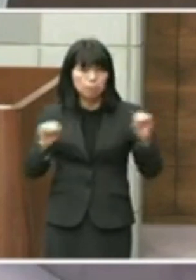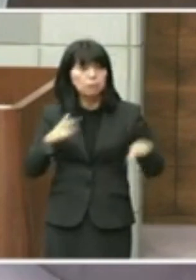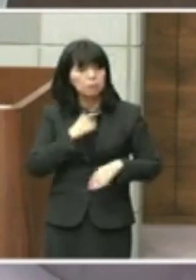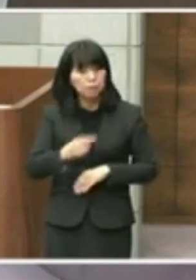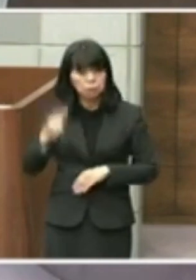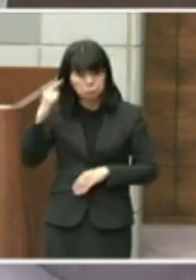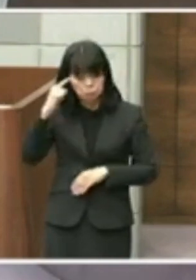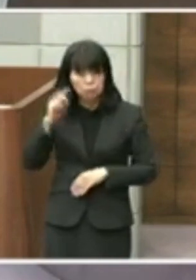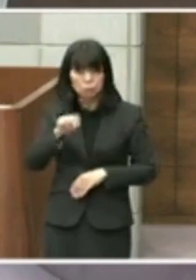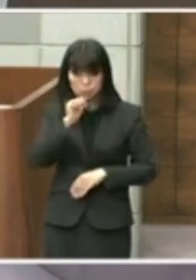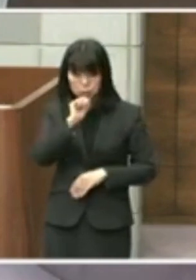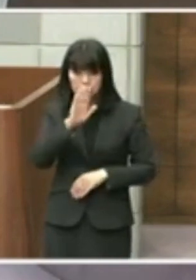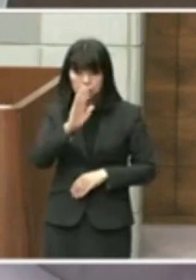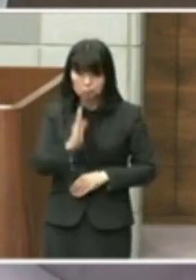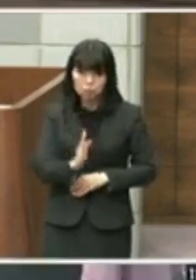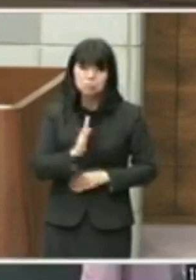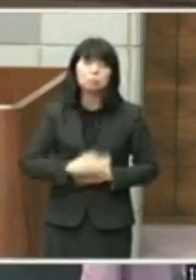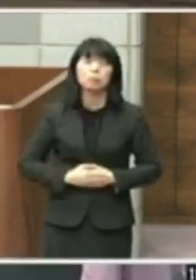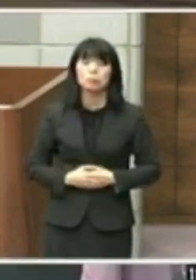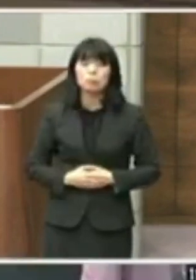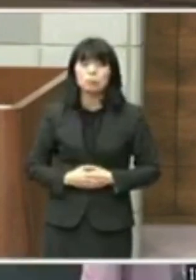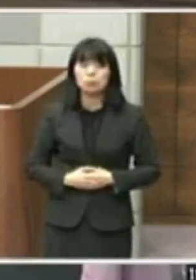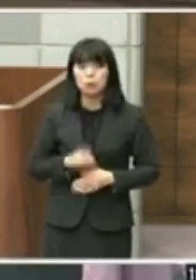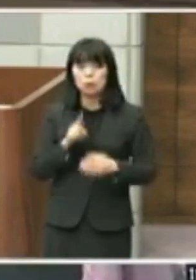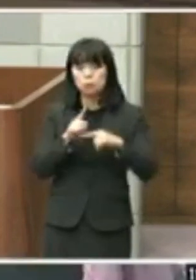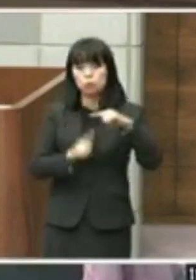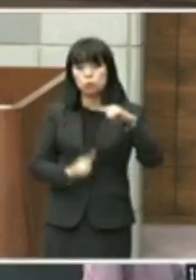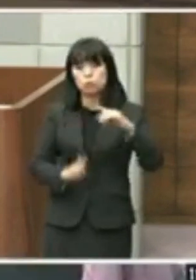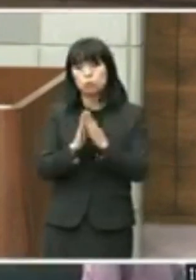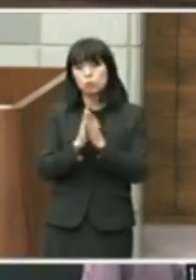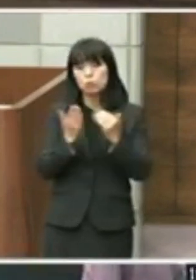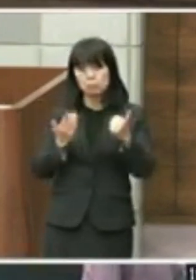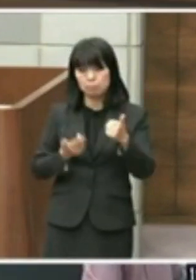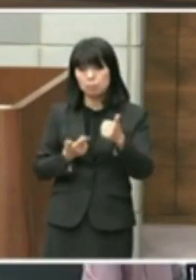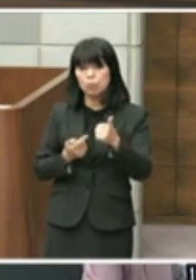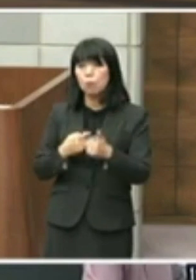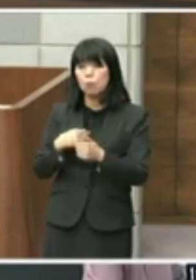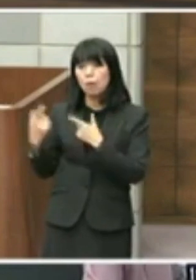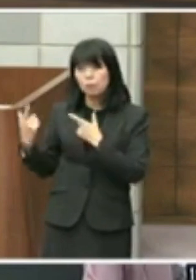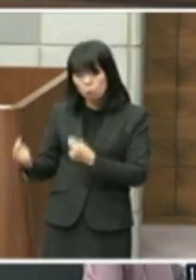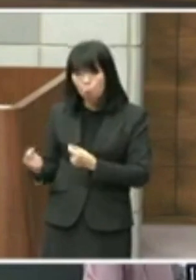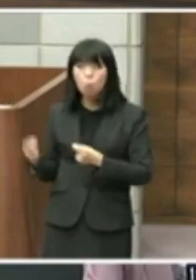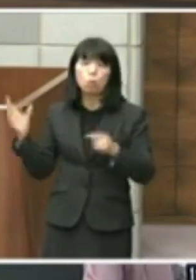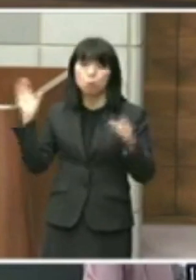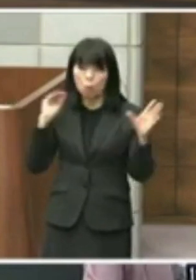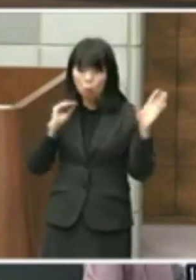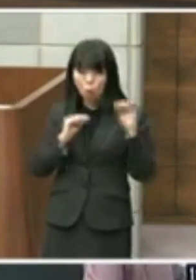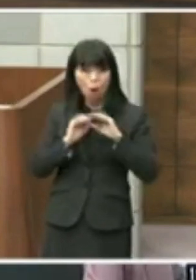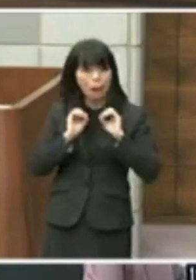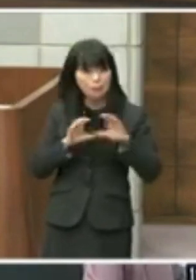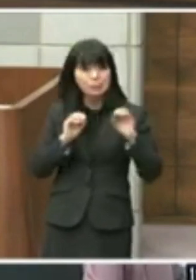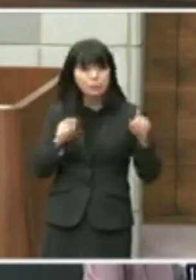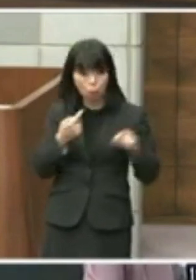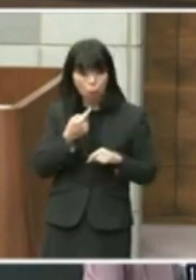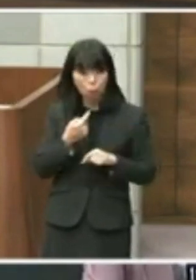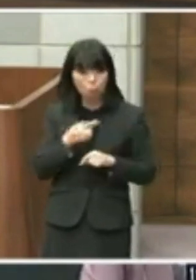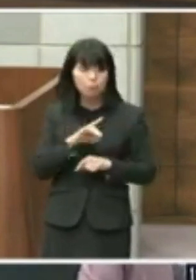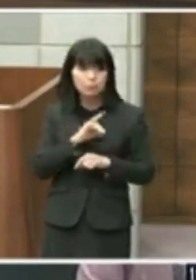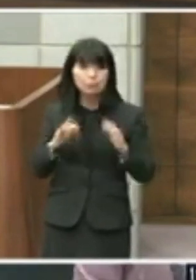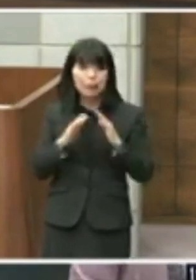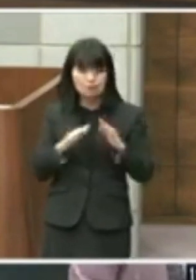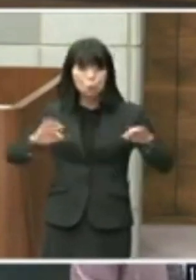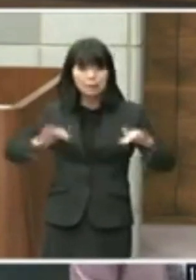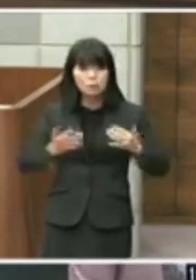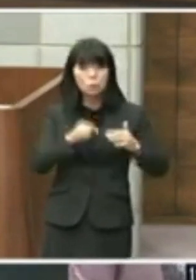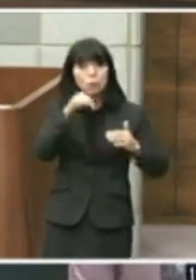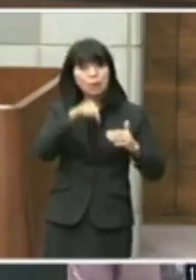どうぞよろしくお願いいたします。 辻元議員。 はい、私もしっかり情報発信をですね、議会の議論